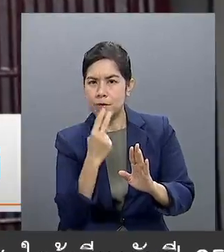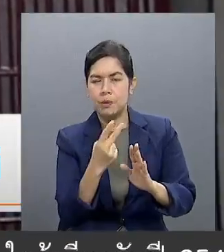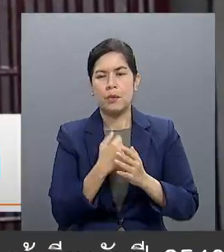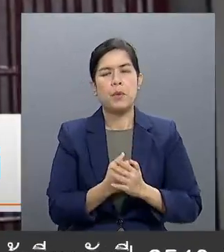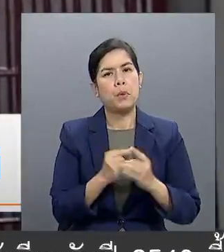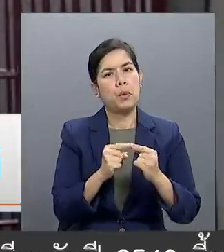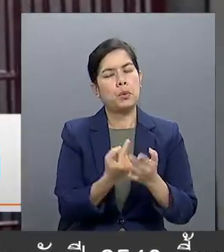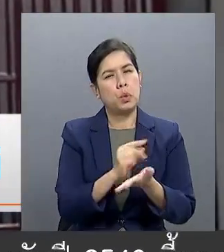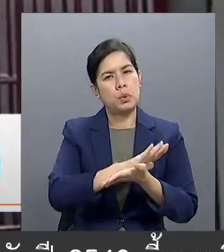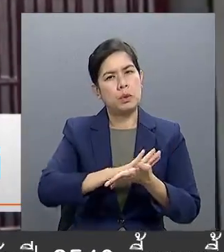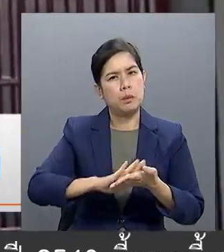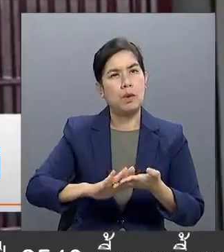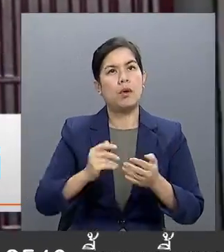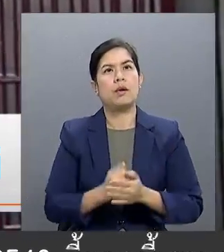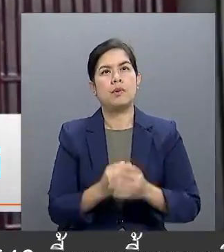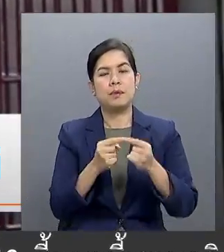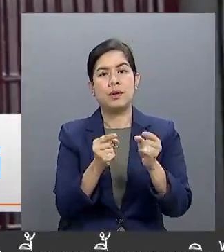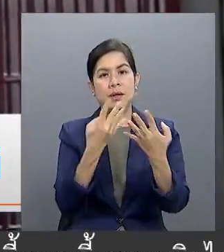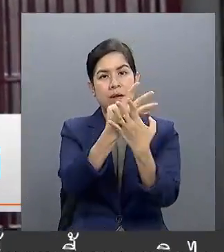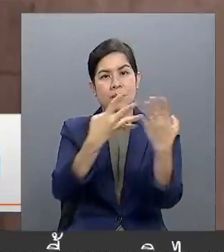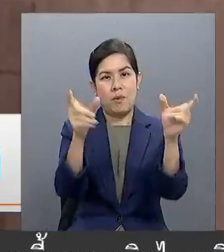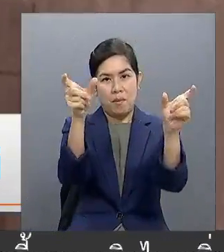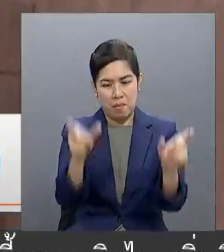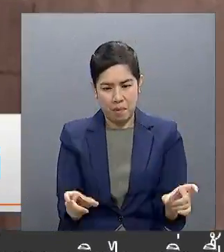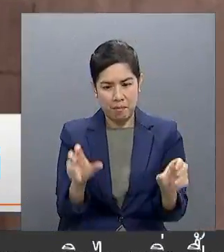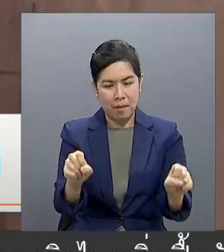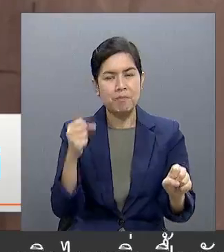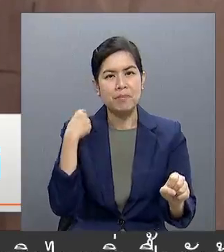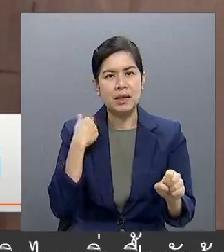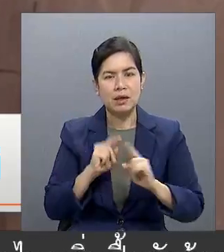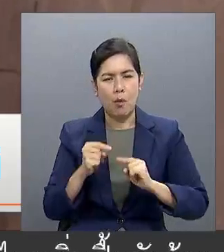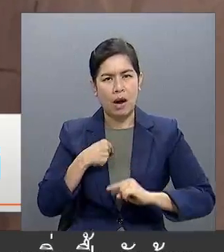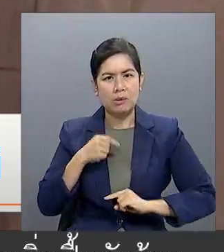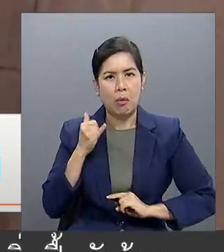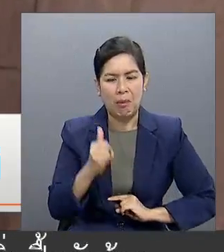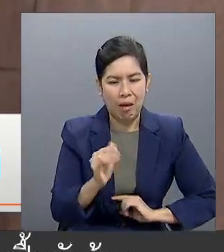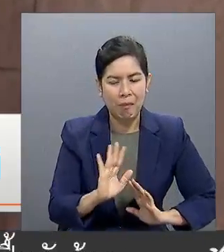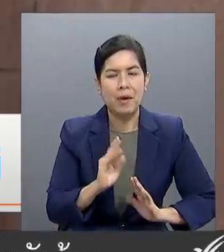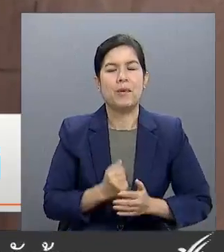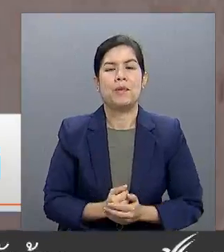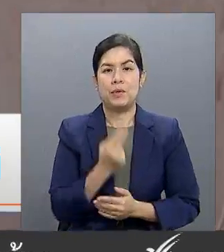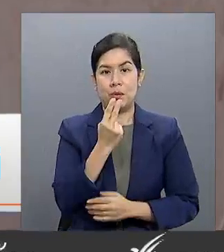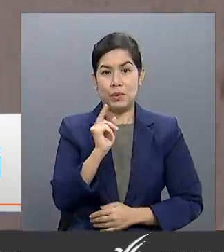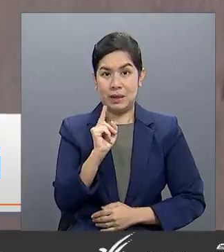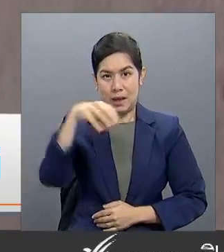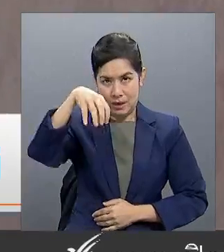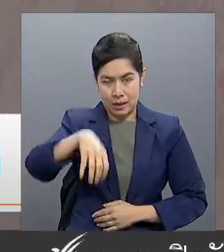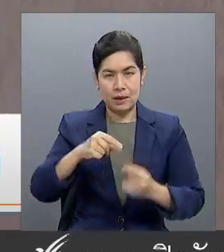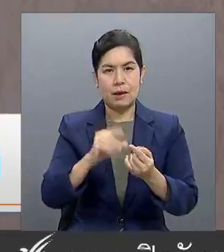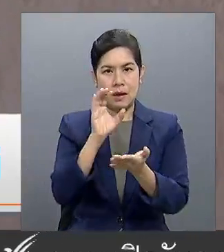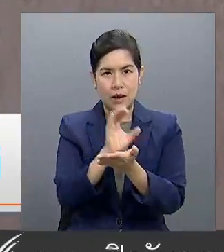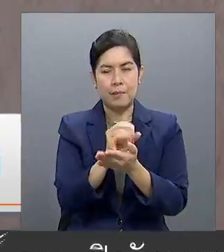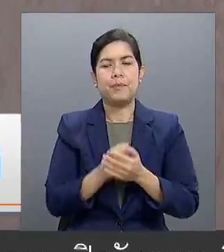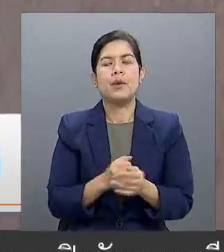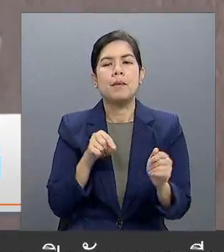ามน่าขึ้นไปเดินเล่นมากเลย ไปดูแล้วกัน นะครับที่นี่คือสถานีตำรวจภูธรท่าฉางอำเภอท่าฉางจังหวัดสุราษฎร์ธานี